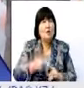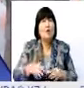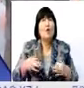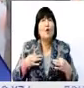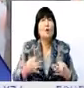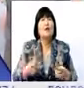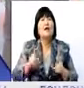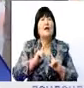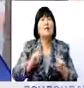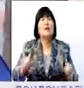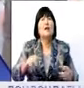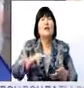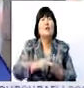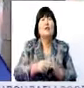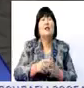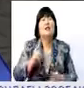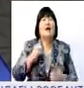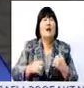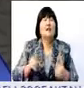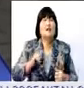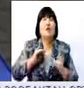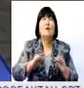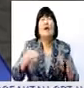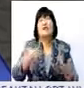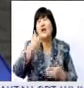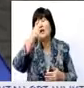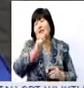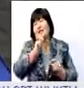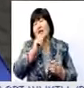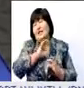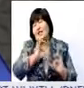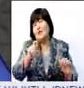мерекеде сиқырлы мезетті асыға күтетін балғандарға жаңа жылдық керемет